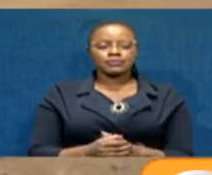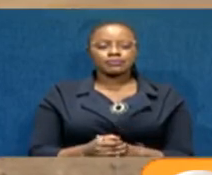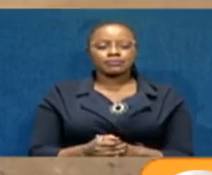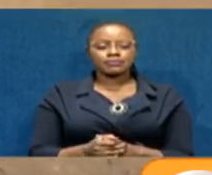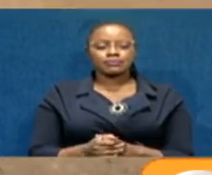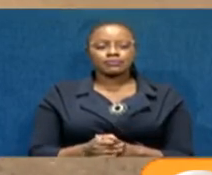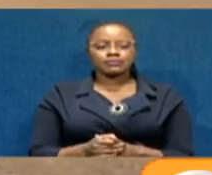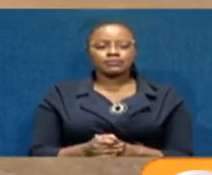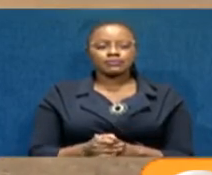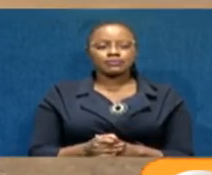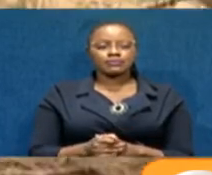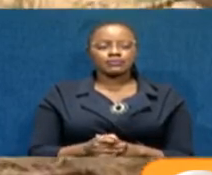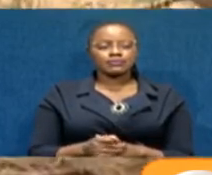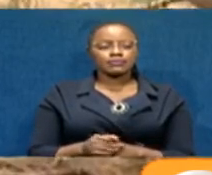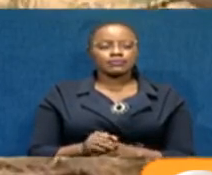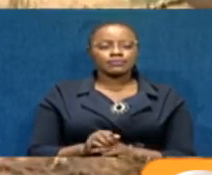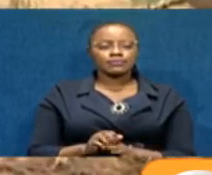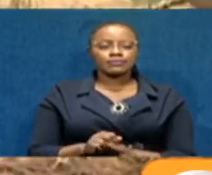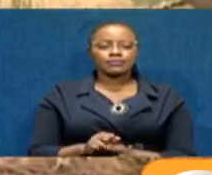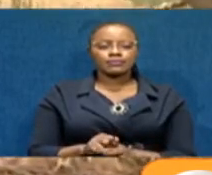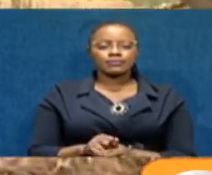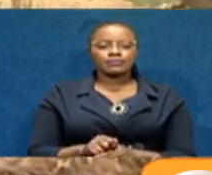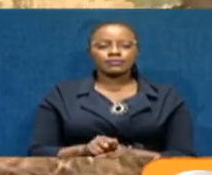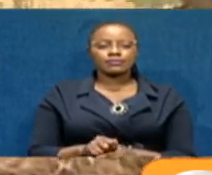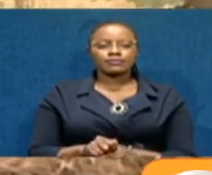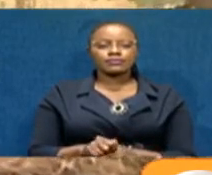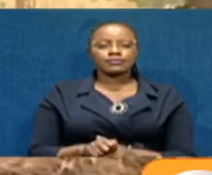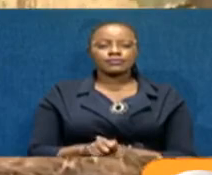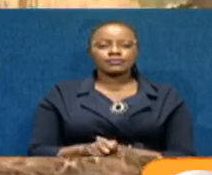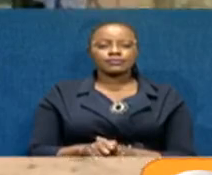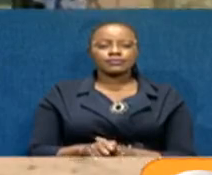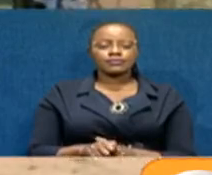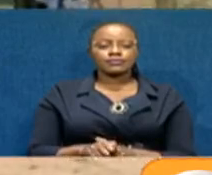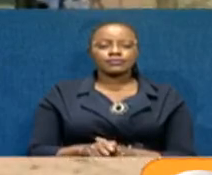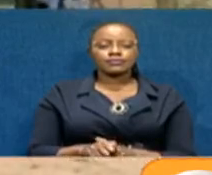Didn't even get it.